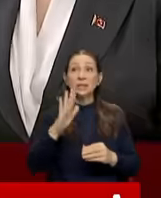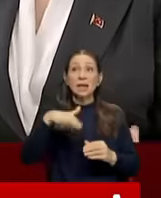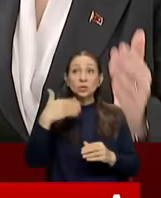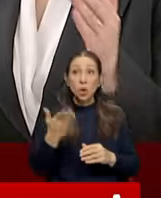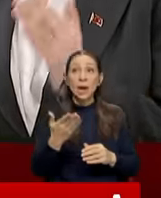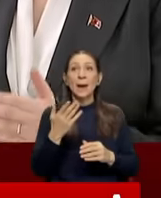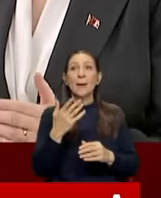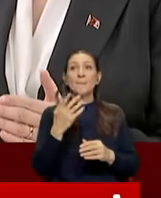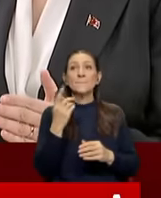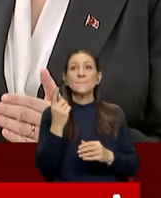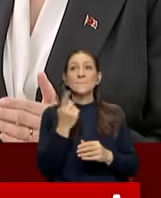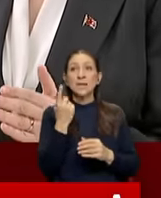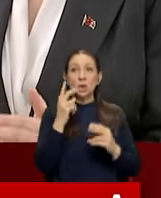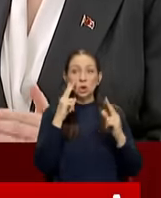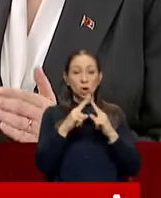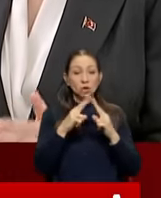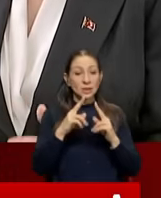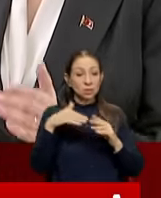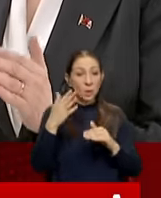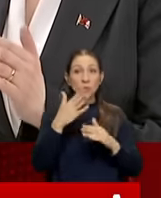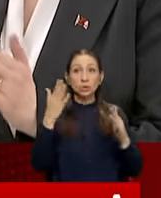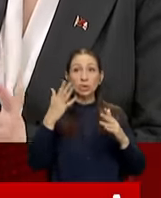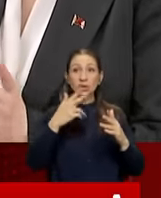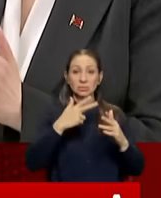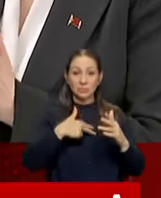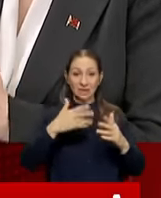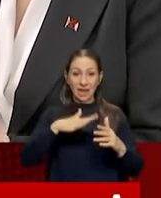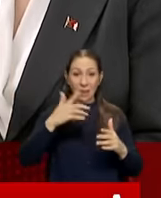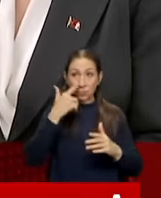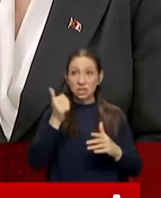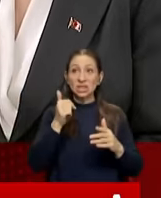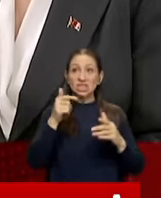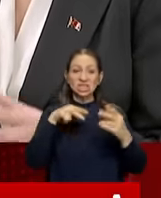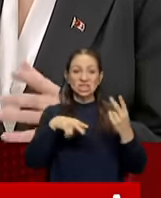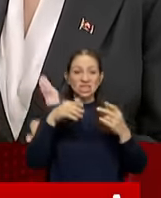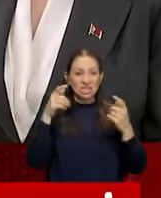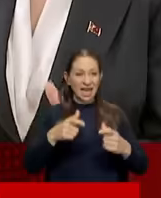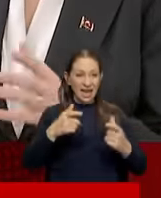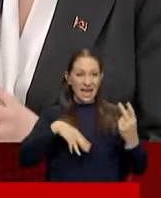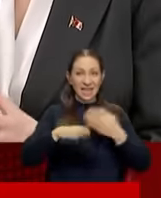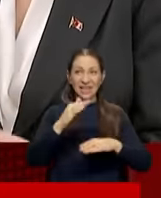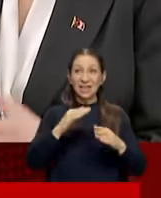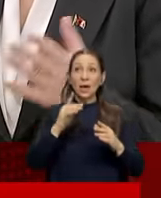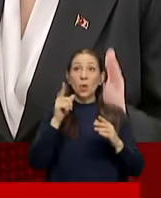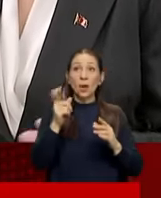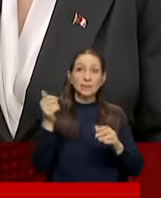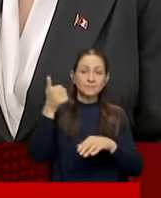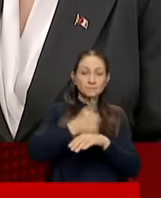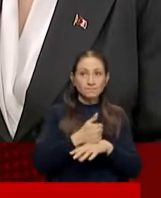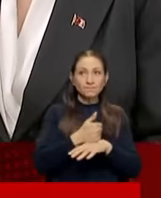sonra tabii bir Eee görüşme sonucunda büyükşehir'de genel müdür olarak şehir atlarına atanınca Tabii icracı gelmek orada